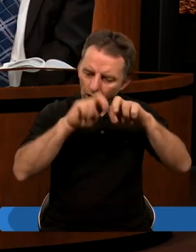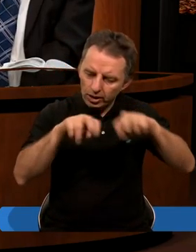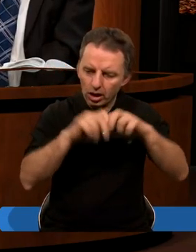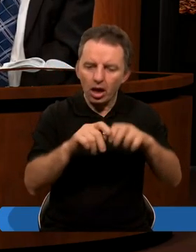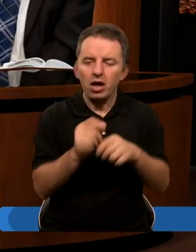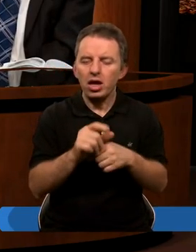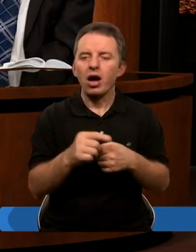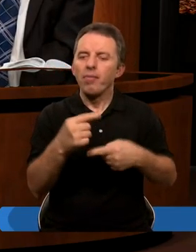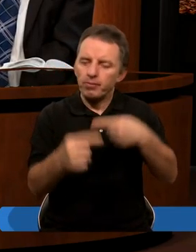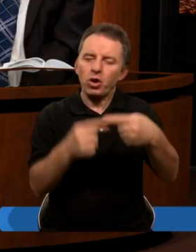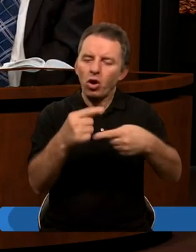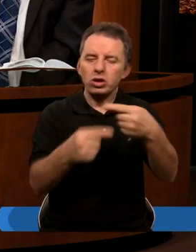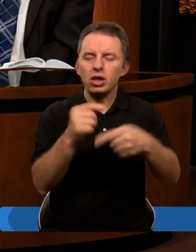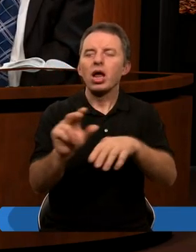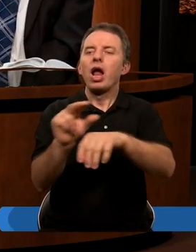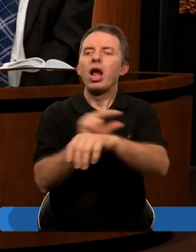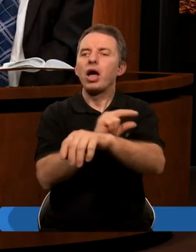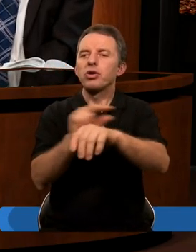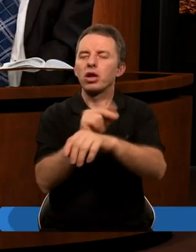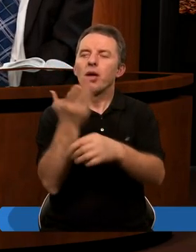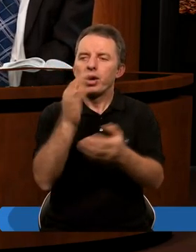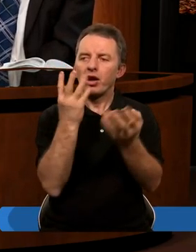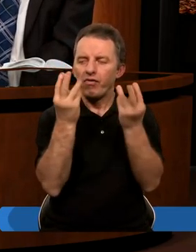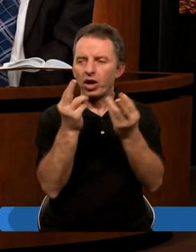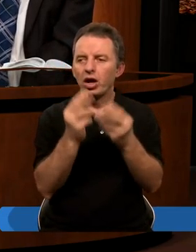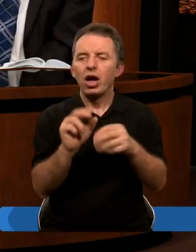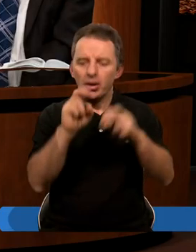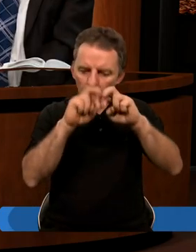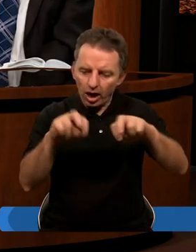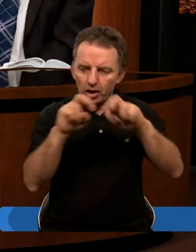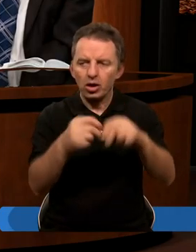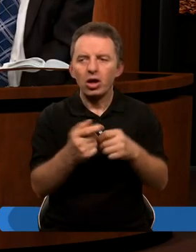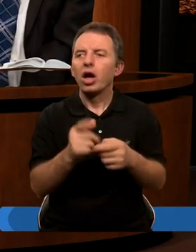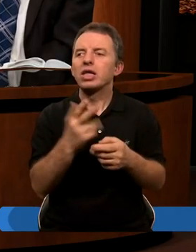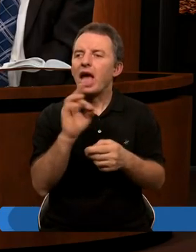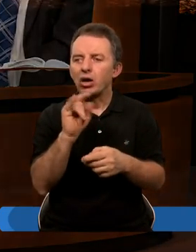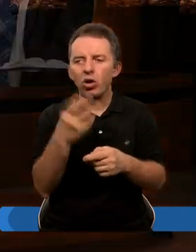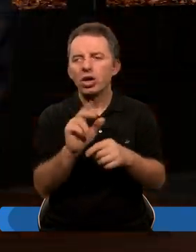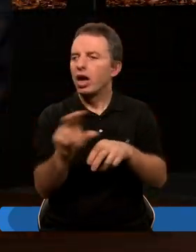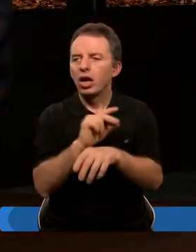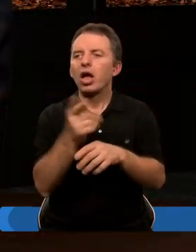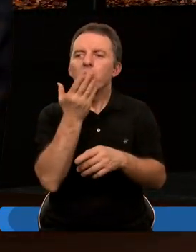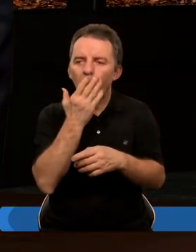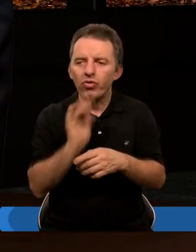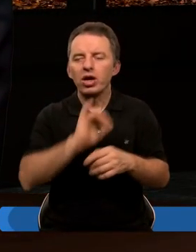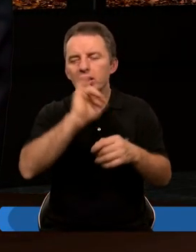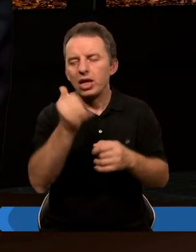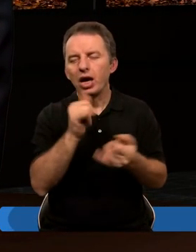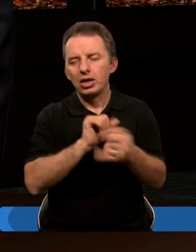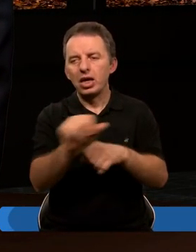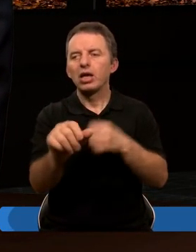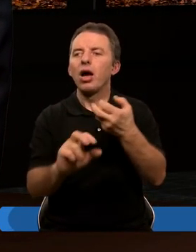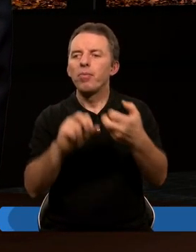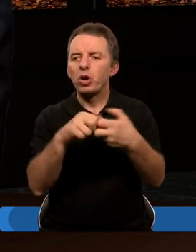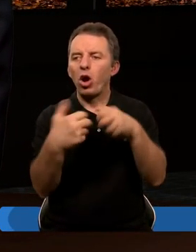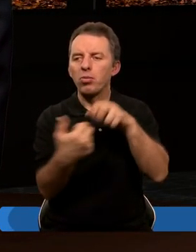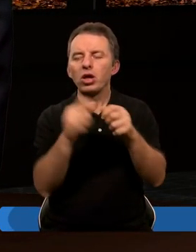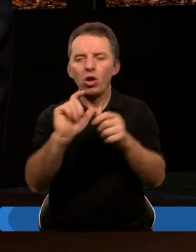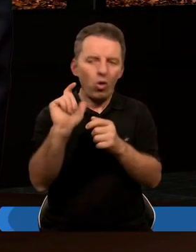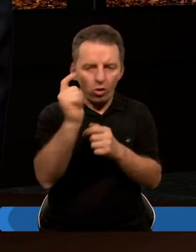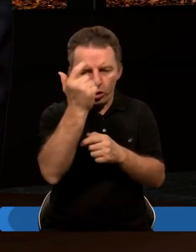procesie leczenia jest bardzo ważna, chociaż diagnoza nie leczy, tylko mówi, jaki jest problem. I